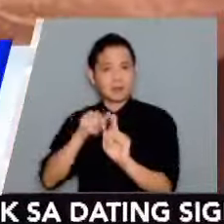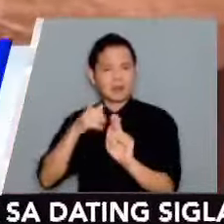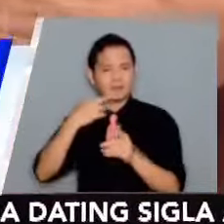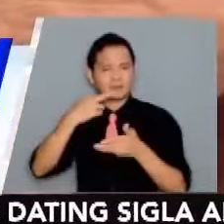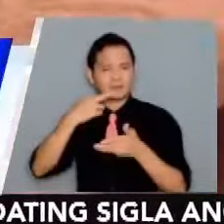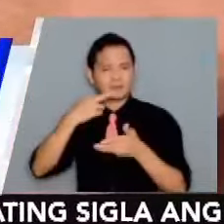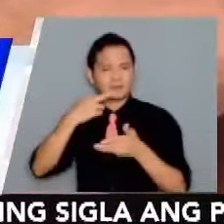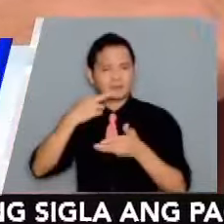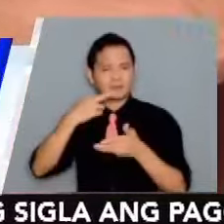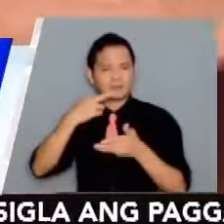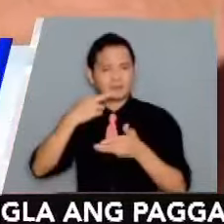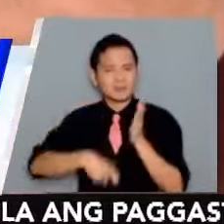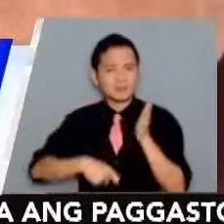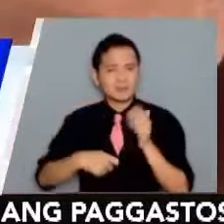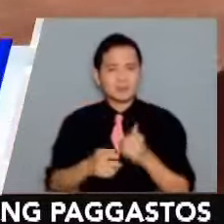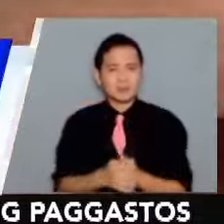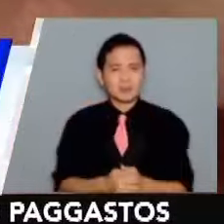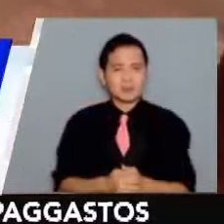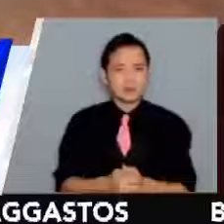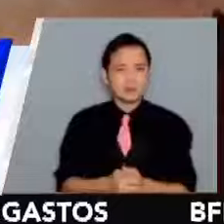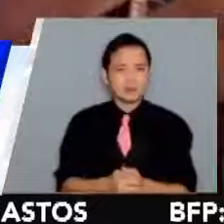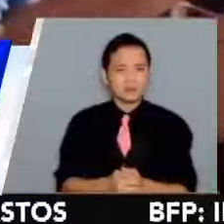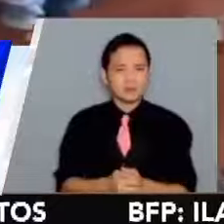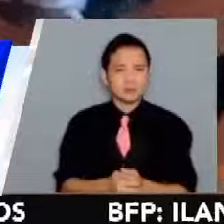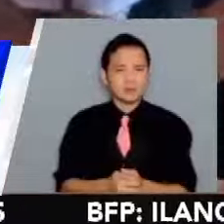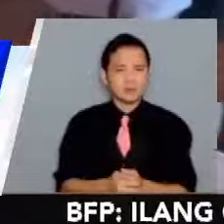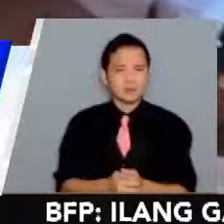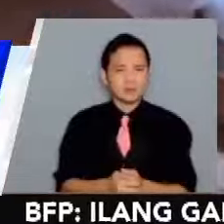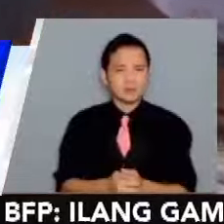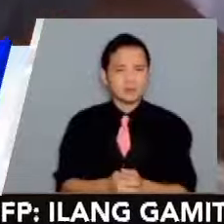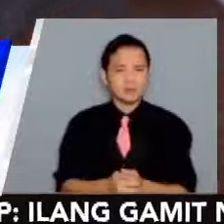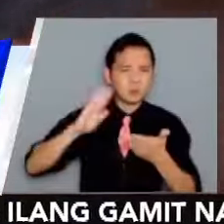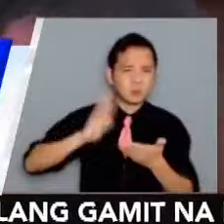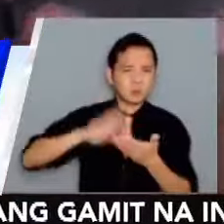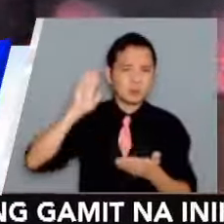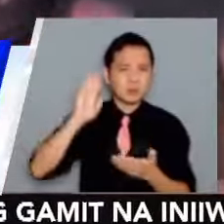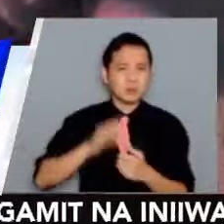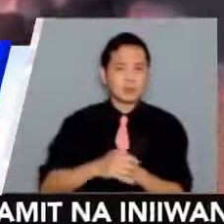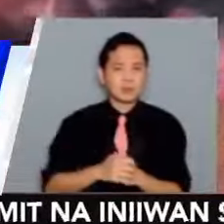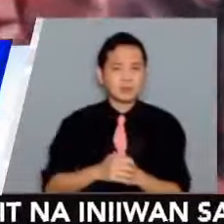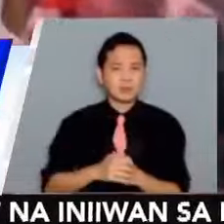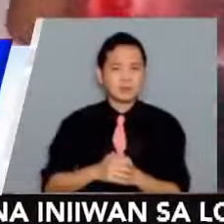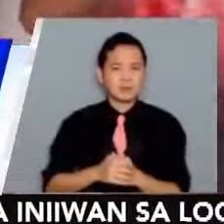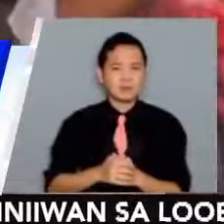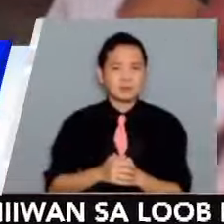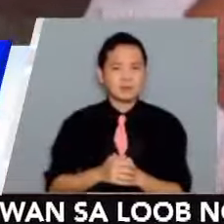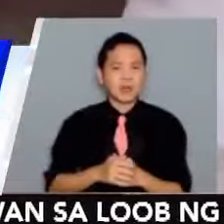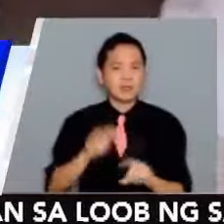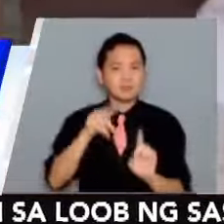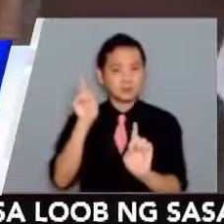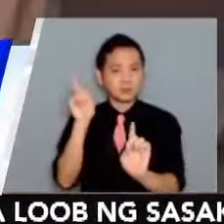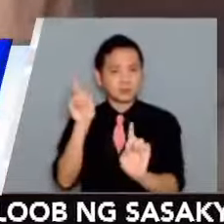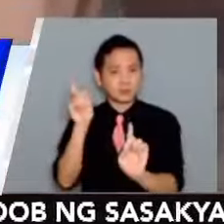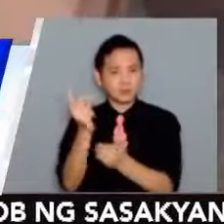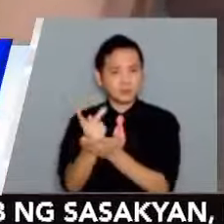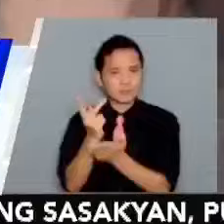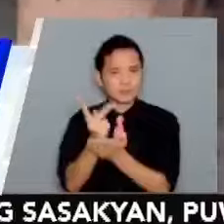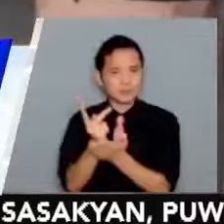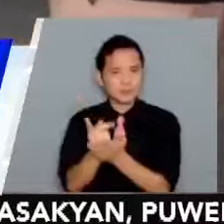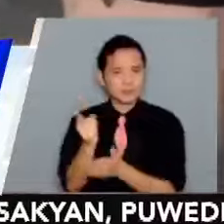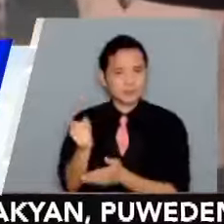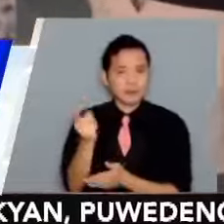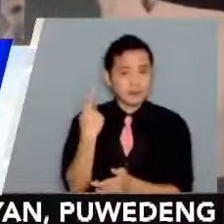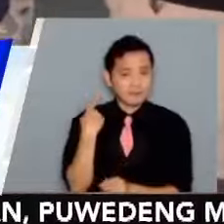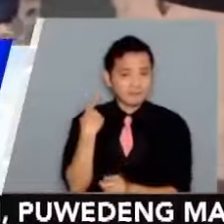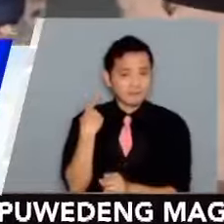piso kada kilo mula sa programa ng National Irrigation Administration. Ilan sa mga pumila, beneficiaries ng Pantawid